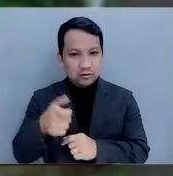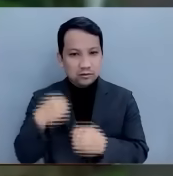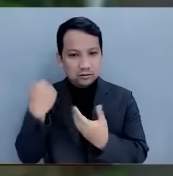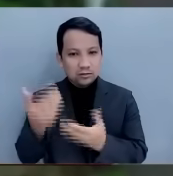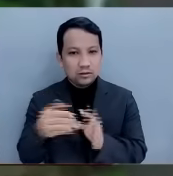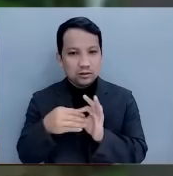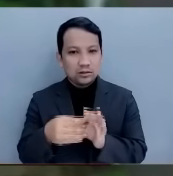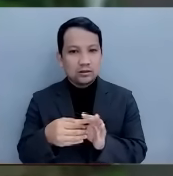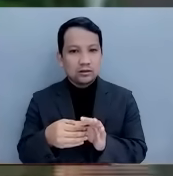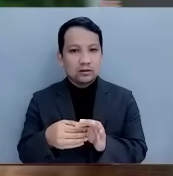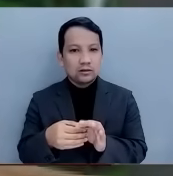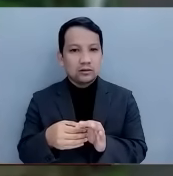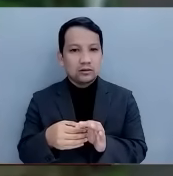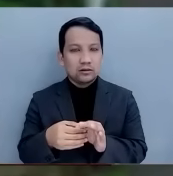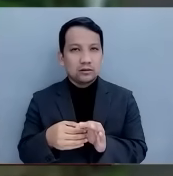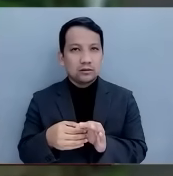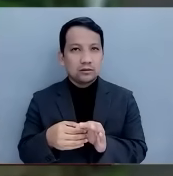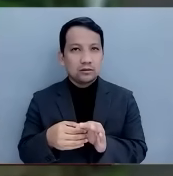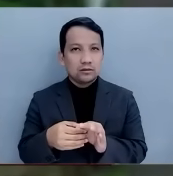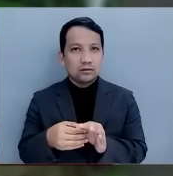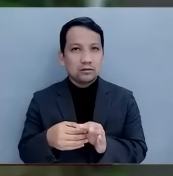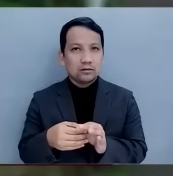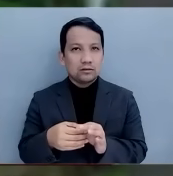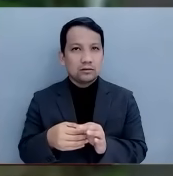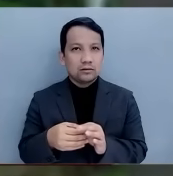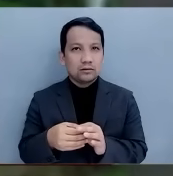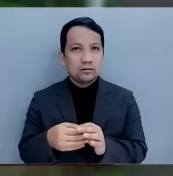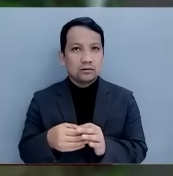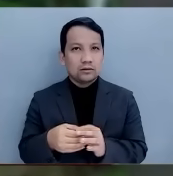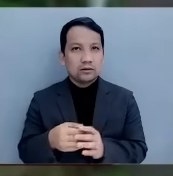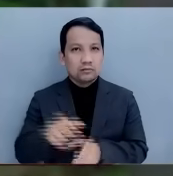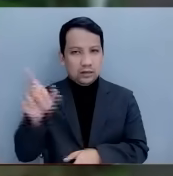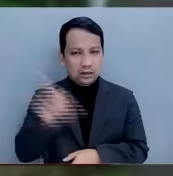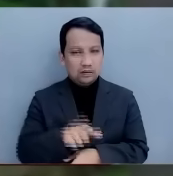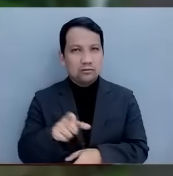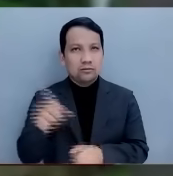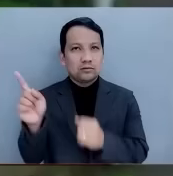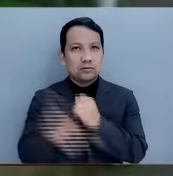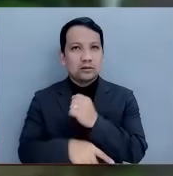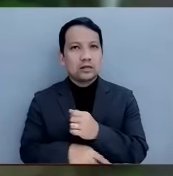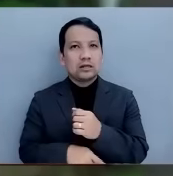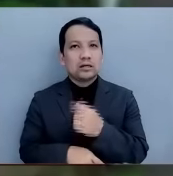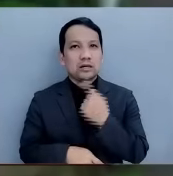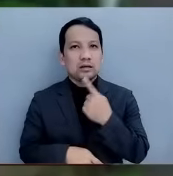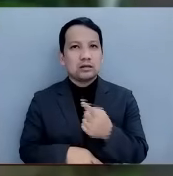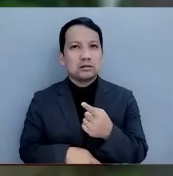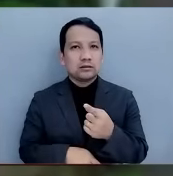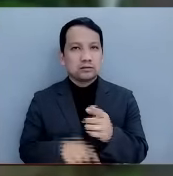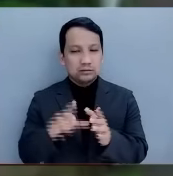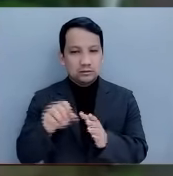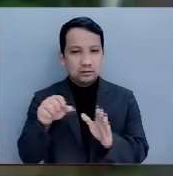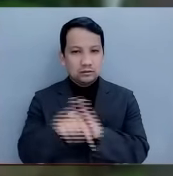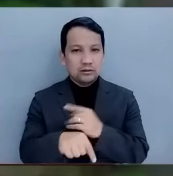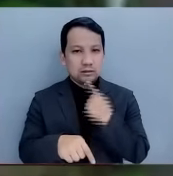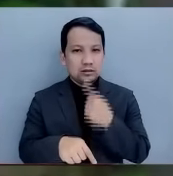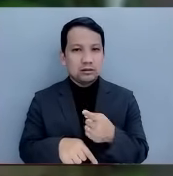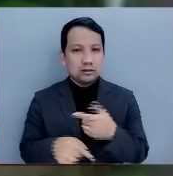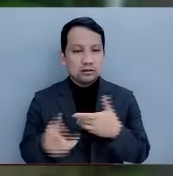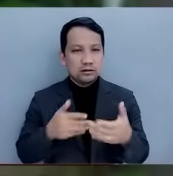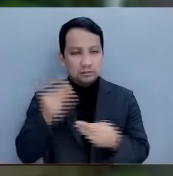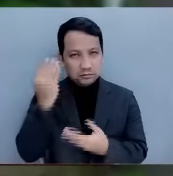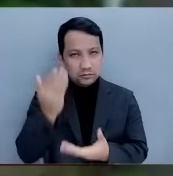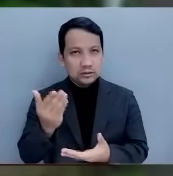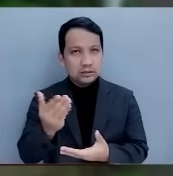ganung sinunod ano, na kaso, napakababa. Eh, hindi naman yung kaso ng misis ko, hindi naman yung basta-basta